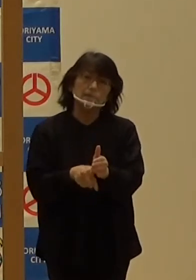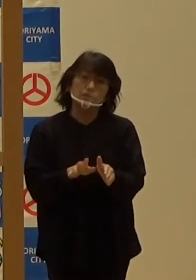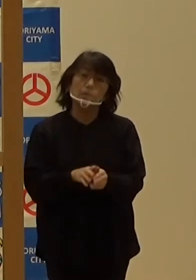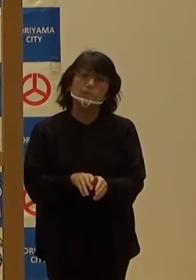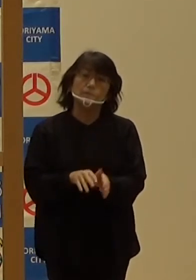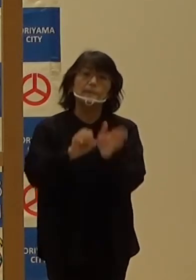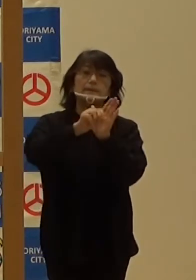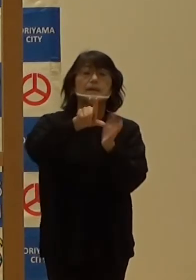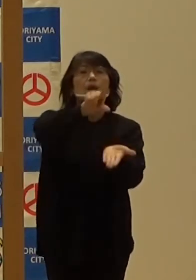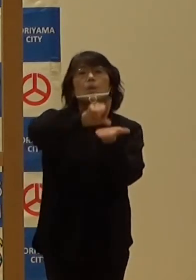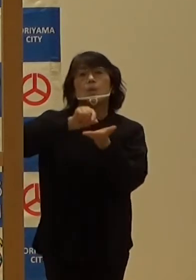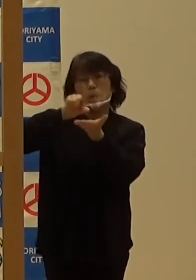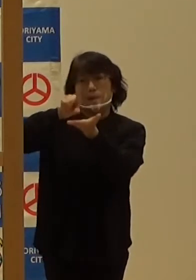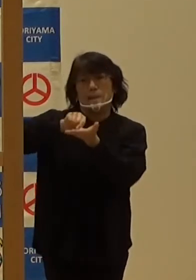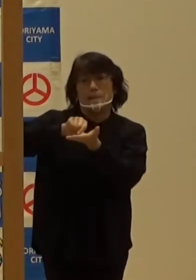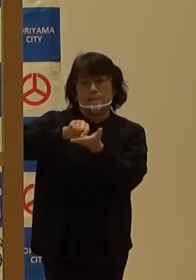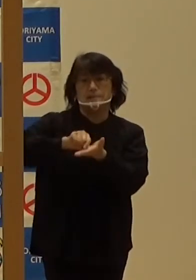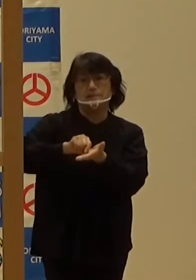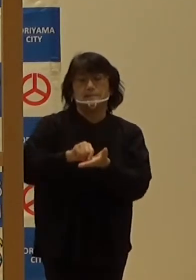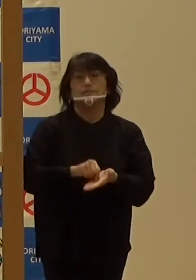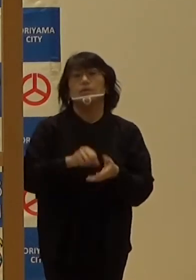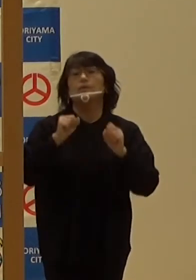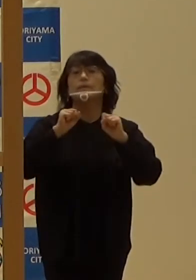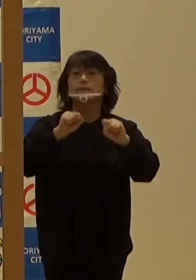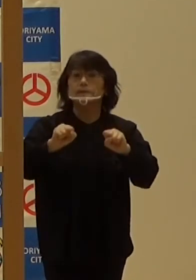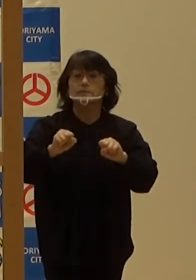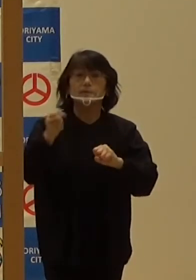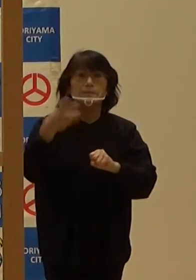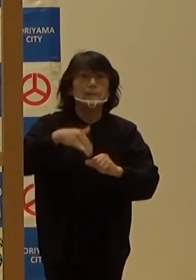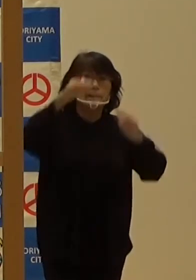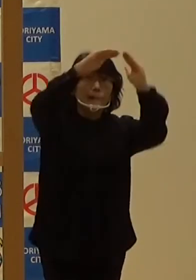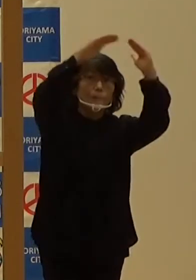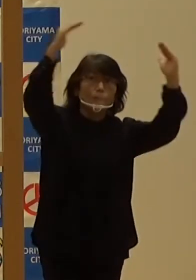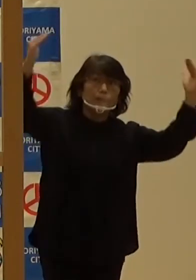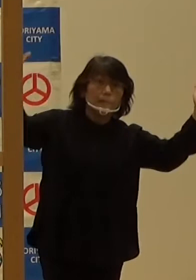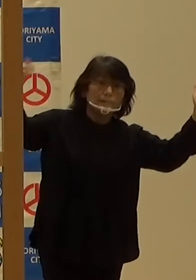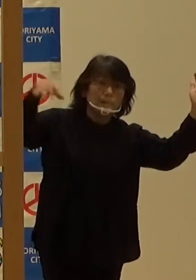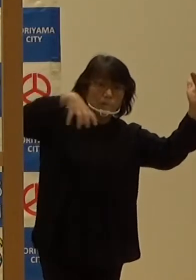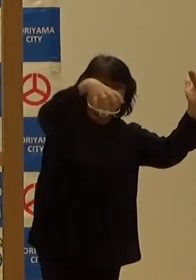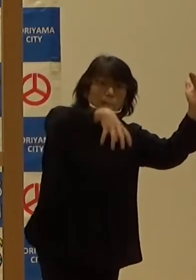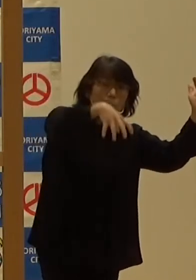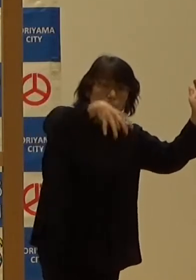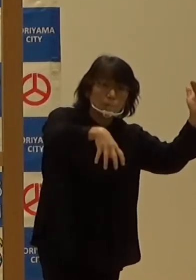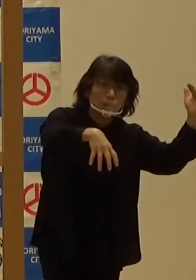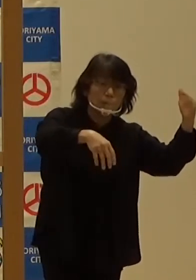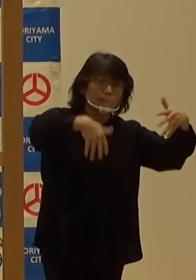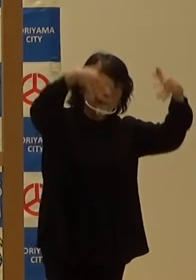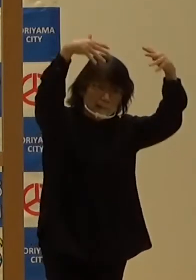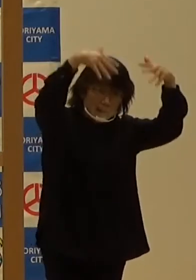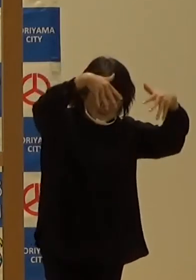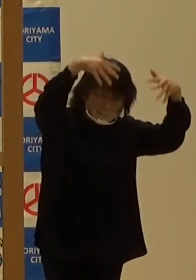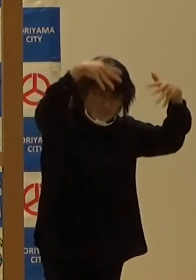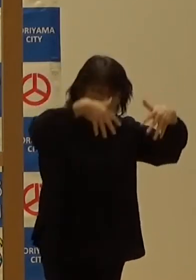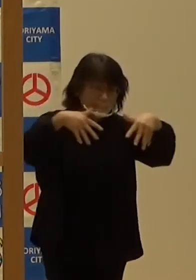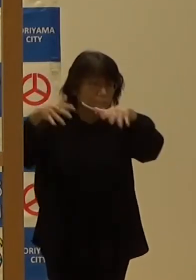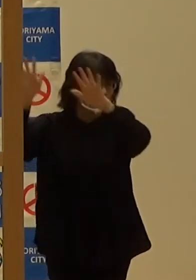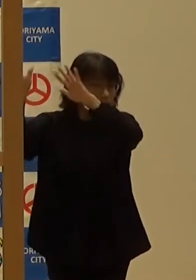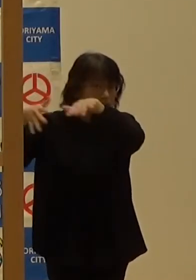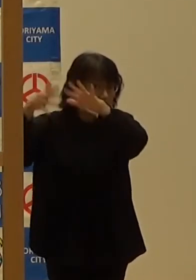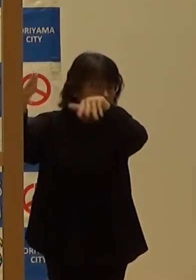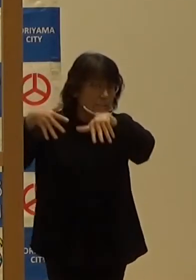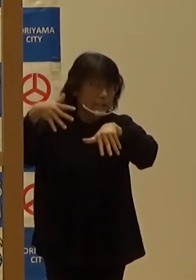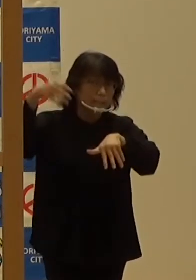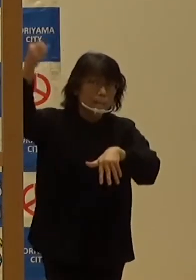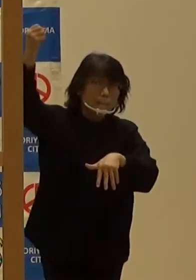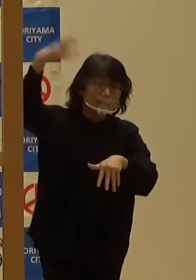ております。と合わせて先ほどの大屋根の部分については当然雨風 多少は防げますので、